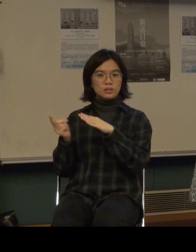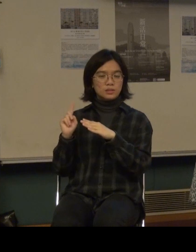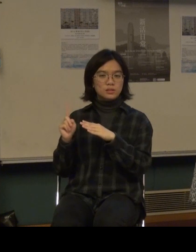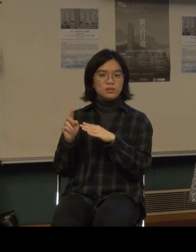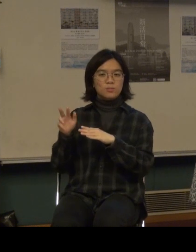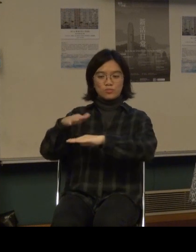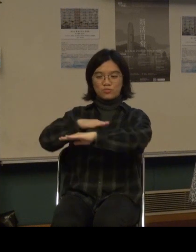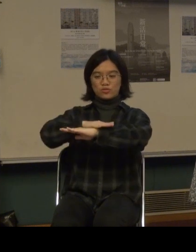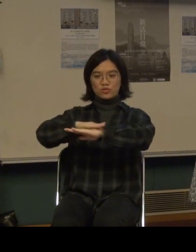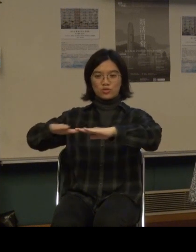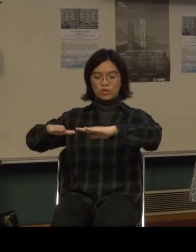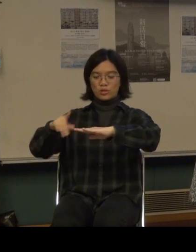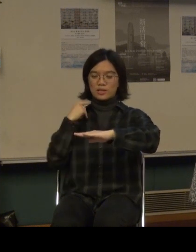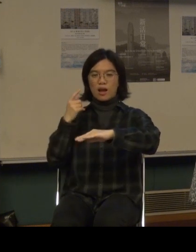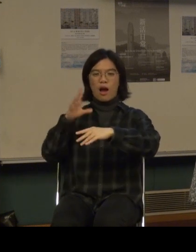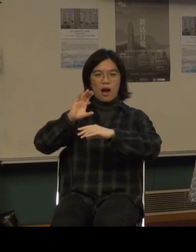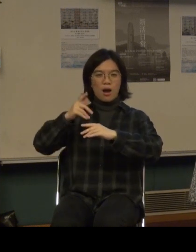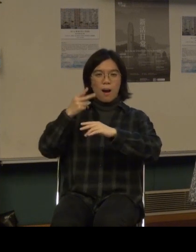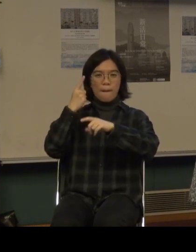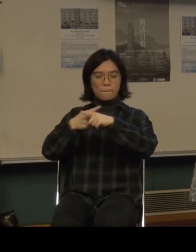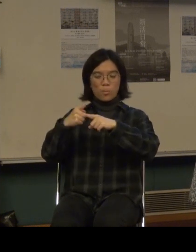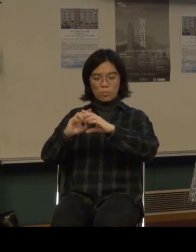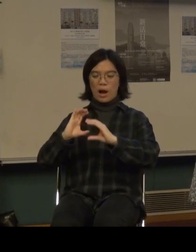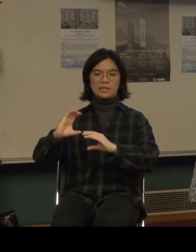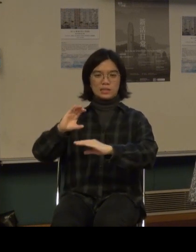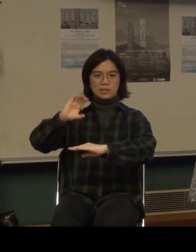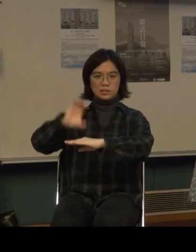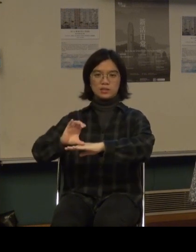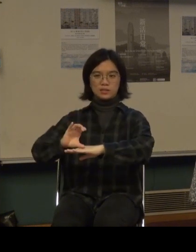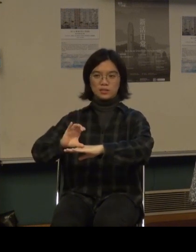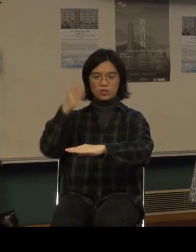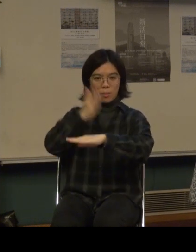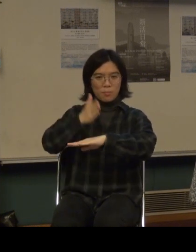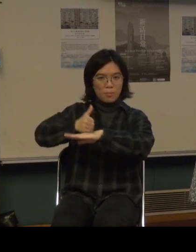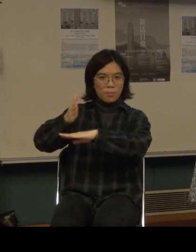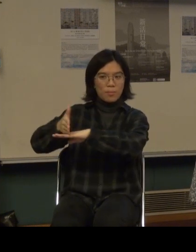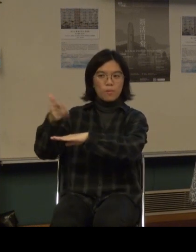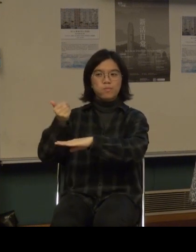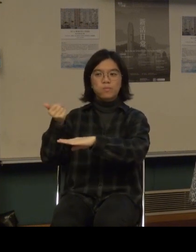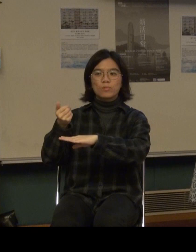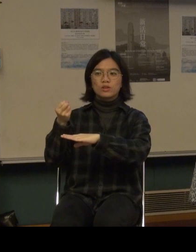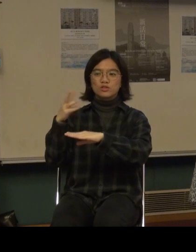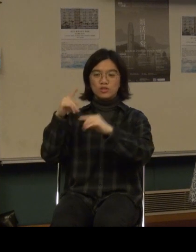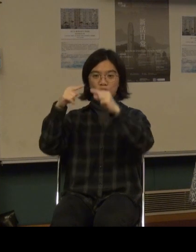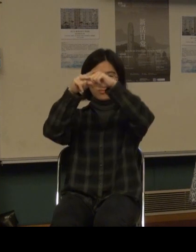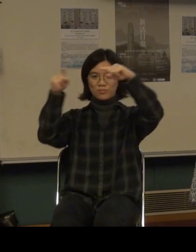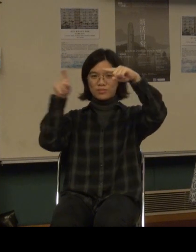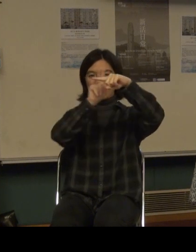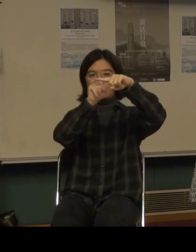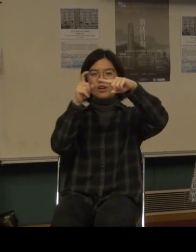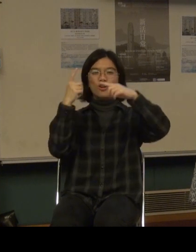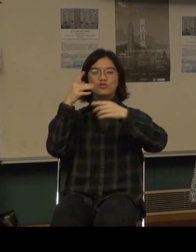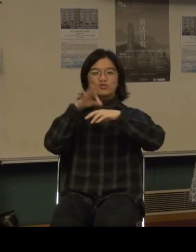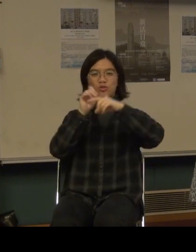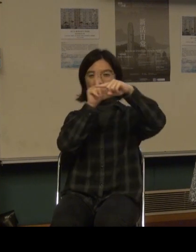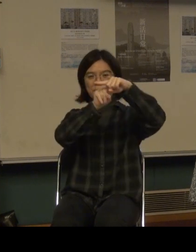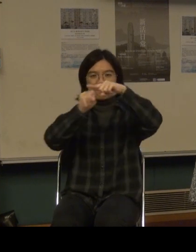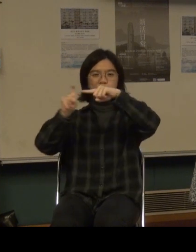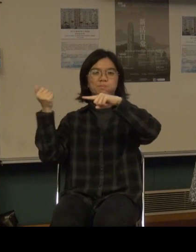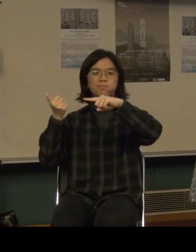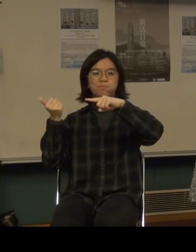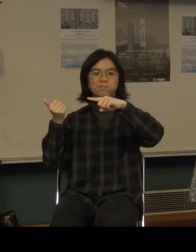面上面咧有一個好厚嘅木砧板喺度嘅，同埋咧上面就有啲橫杆咧，俾你喺掛啲肉嘅。咁啊菜檔咧